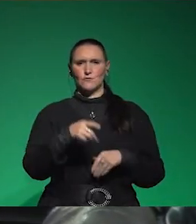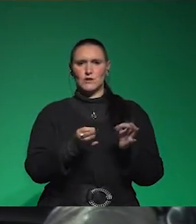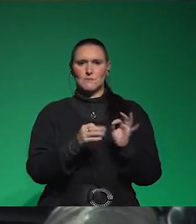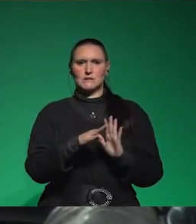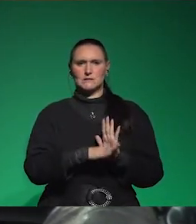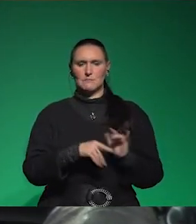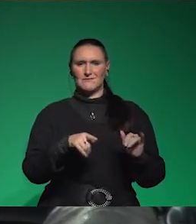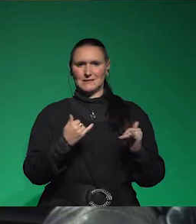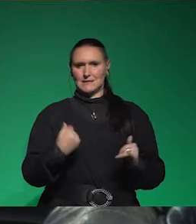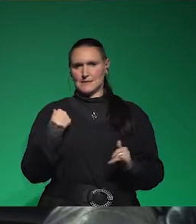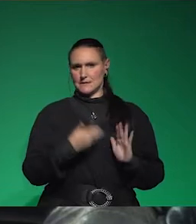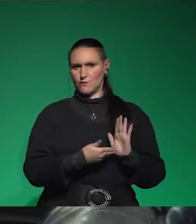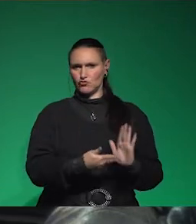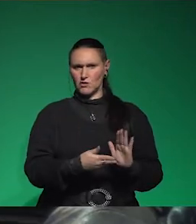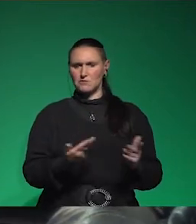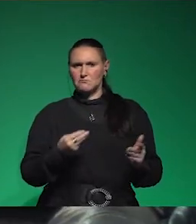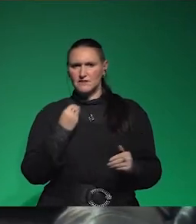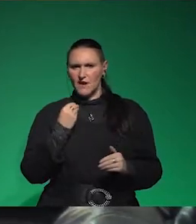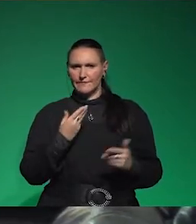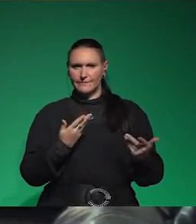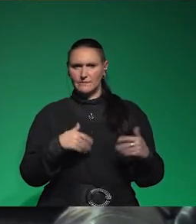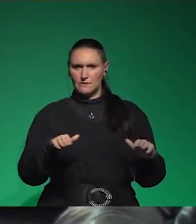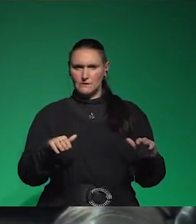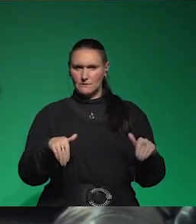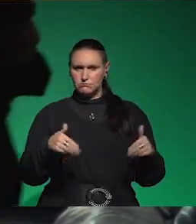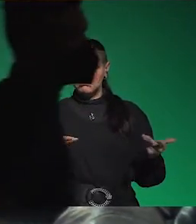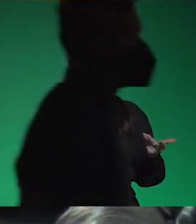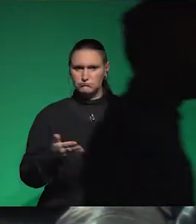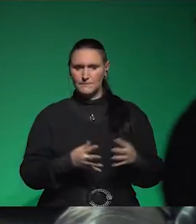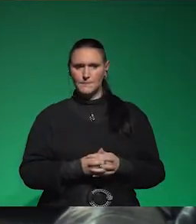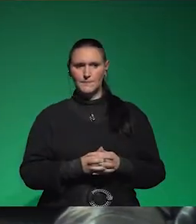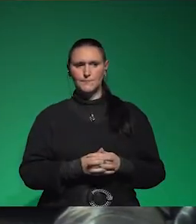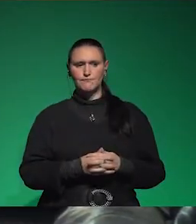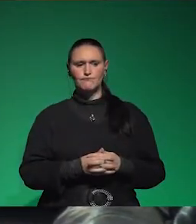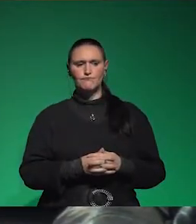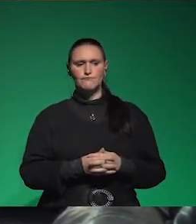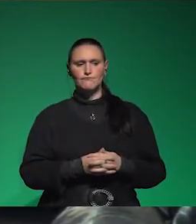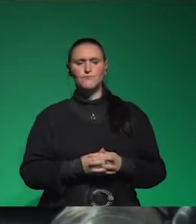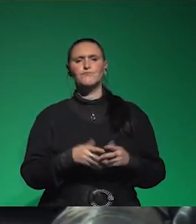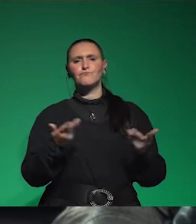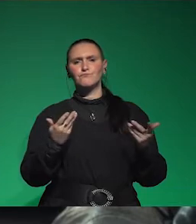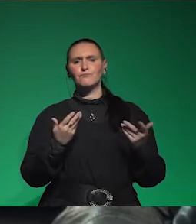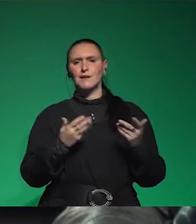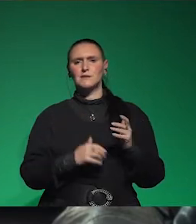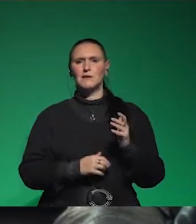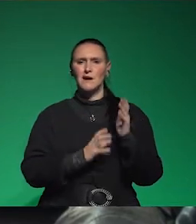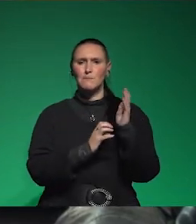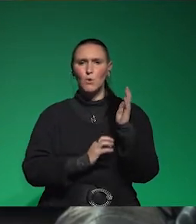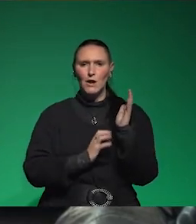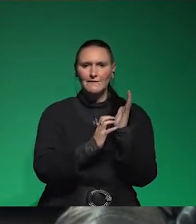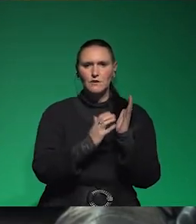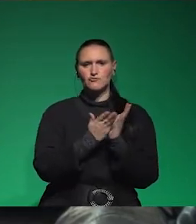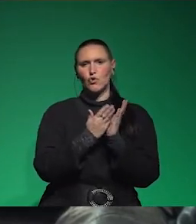die Sie jetzt vorgestellt haben? Das interessiert mich einfach, weil den Borkenkäfer gibt es ja schon ganz lange, Dürre gibt es auch schon ganz